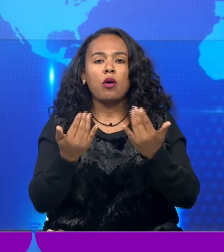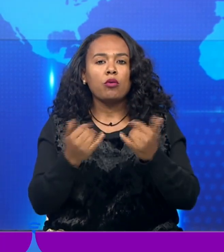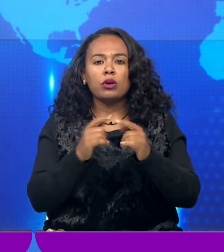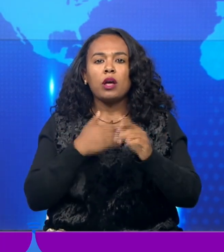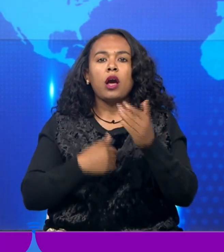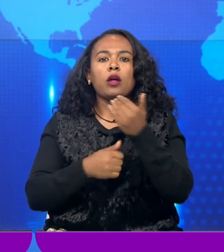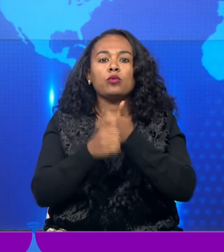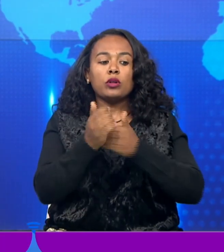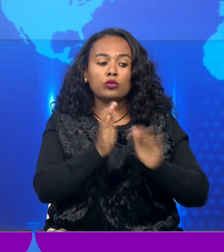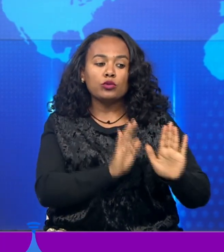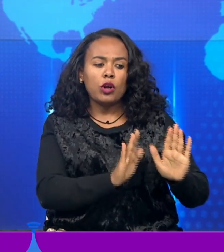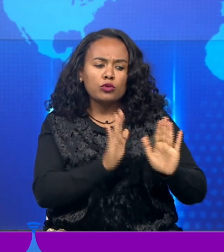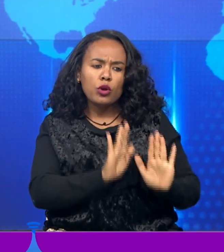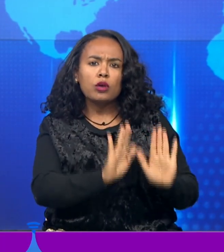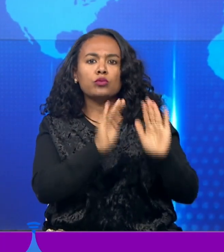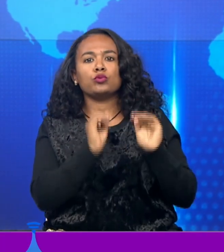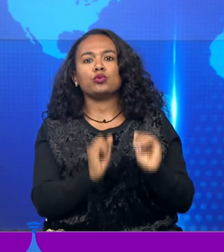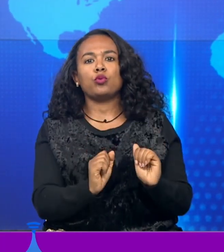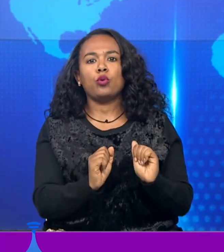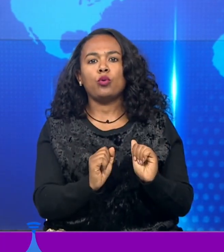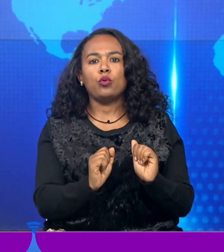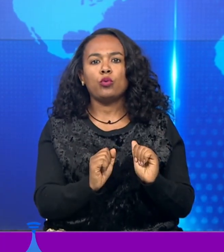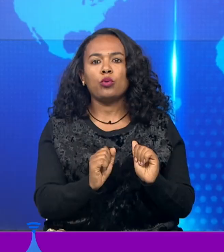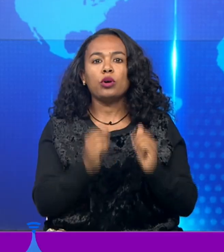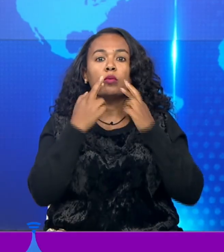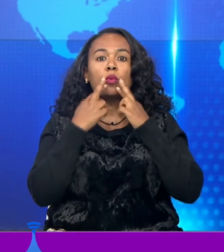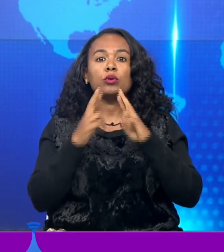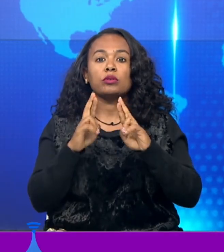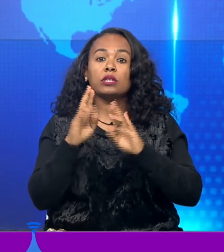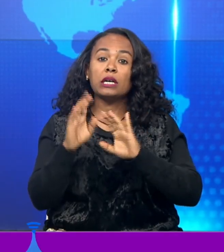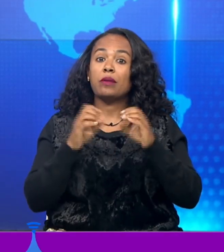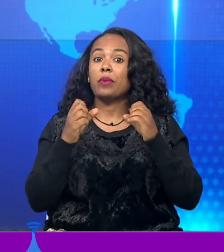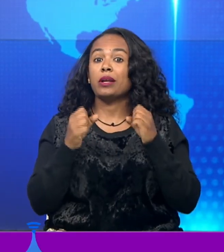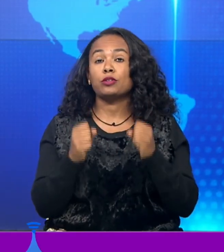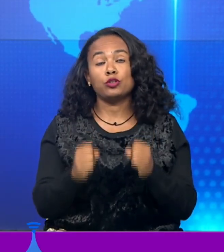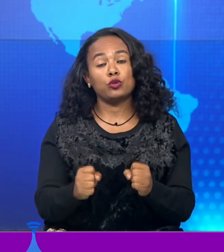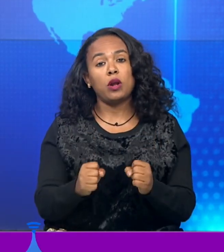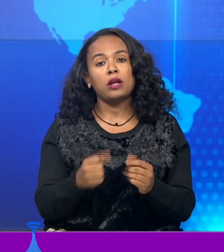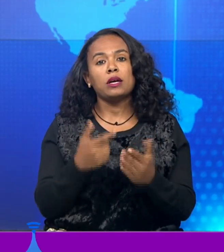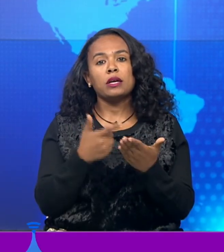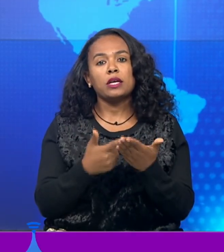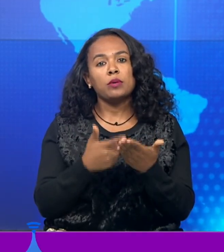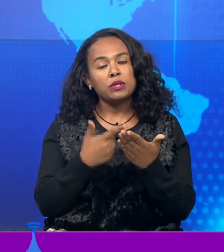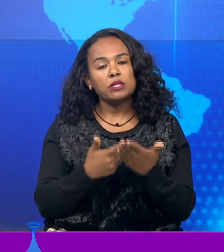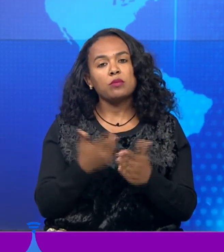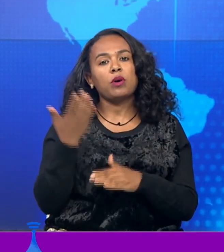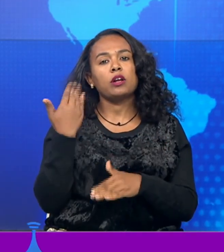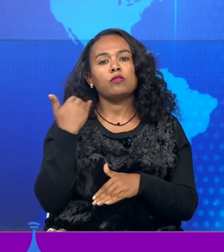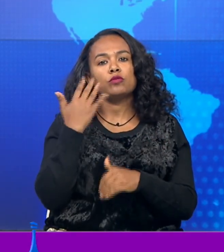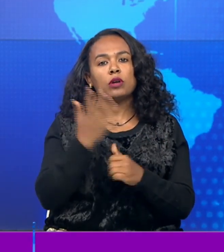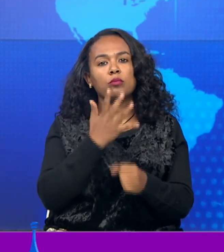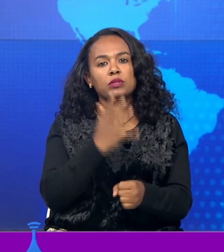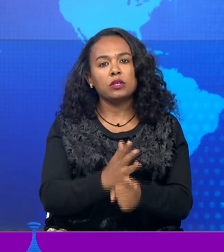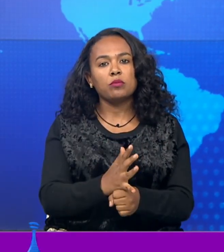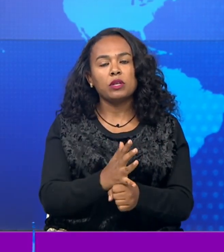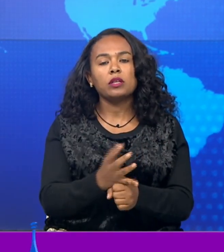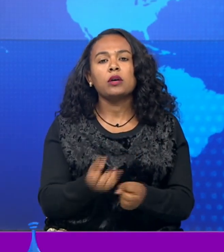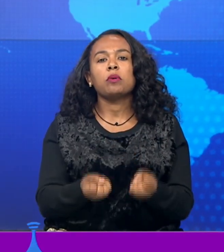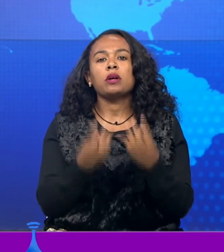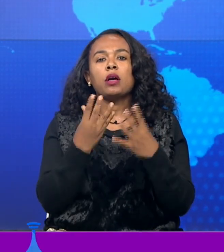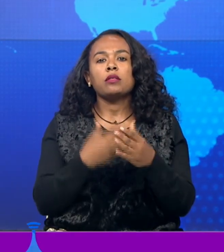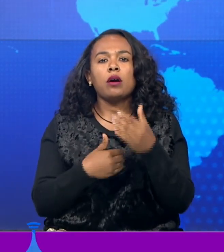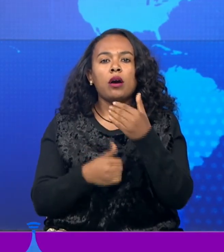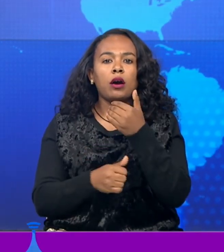ጉዳተኞቹ ራሱን ችሎ ሪፖርት እንዲቀርብ ማድረግ ችለናል። በዚህም ባለፉት 5 ዓመታት በርካታ አካል